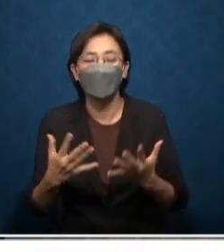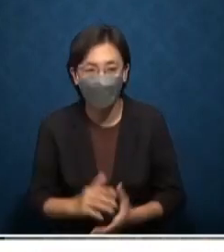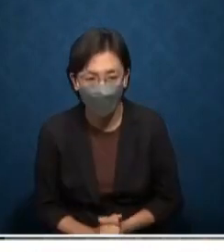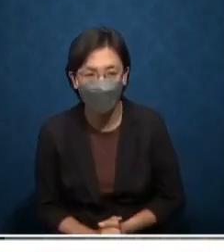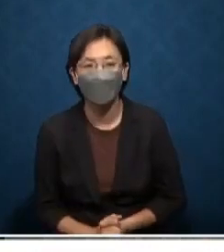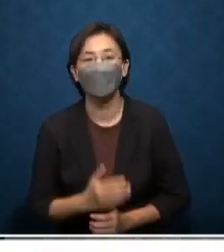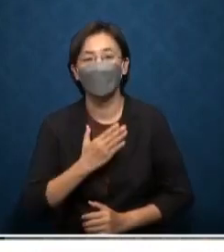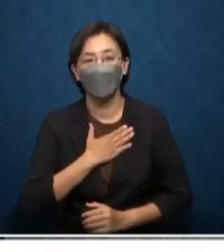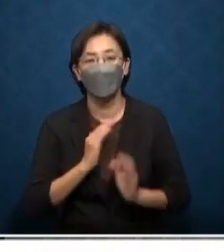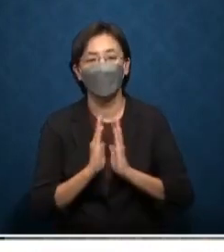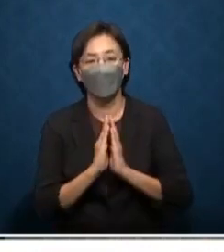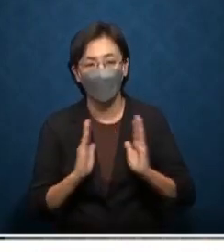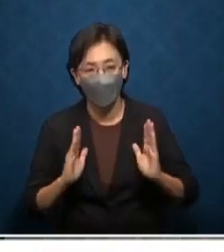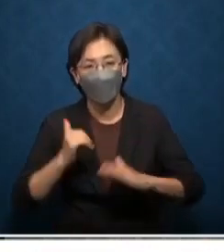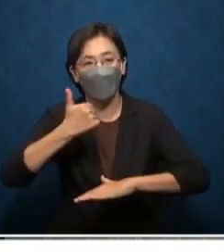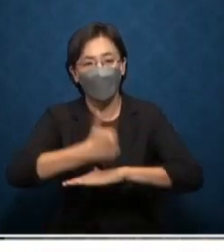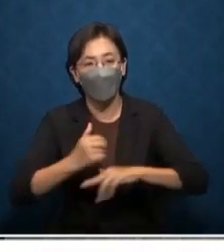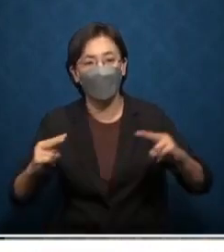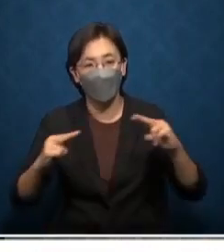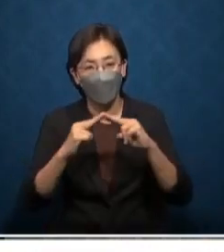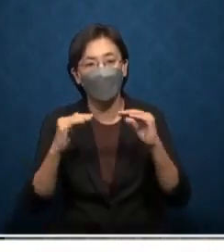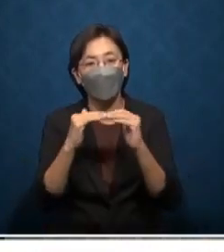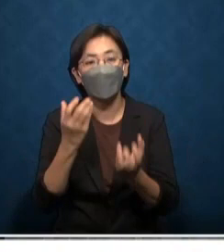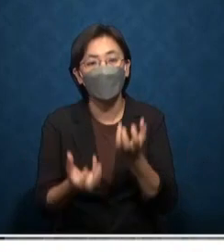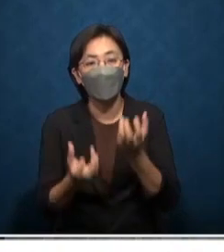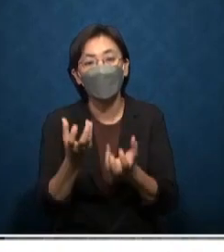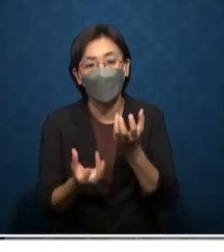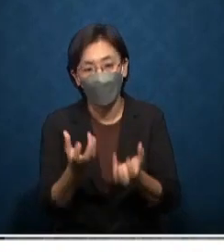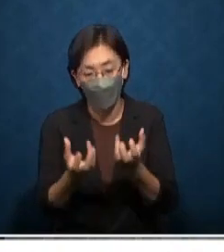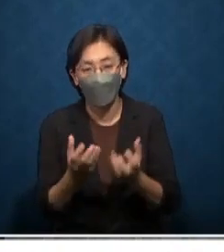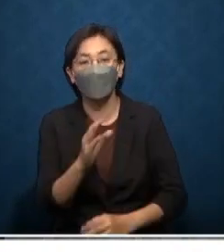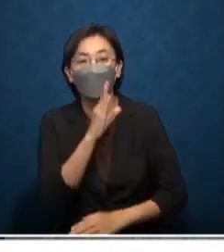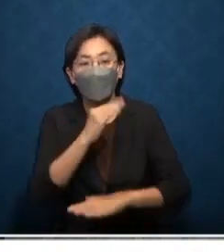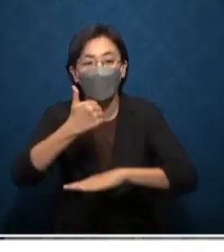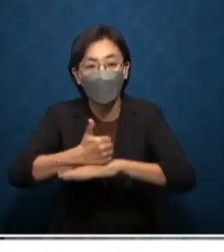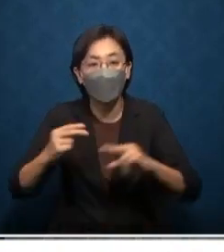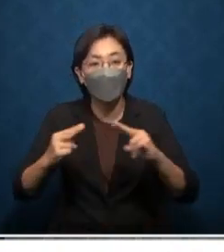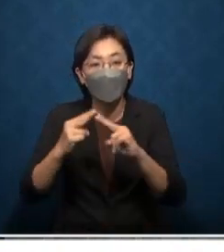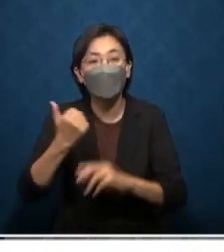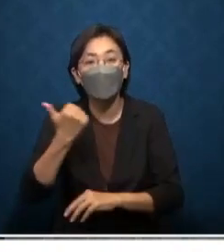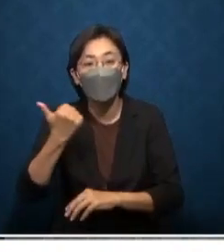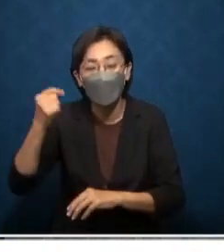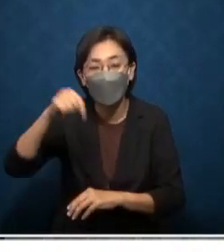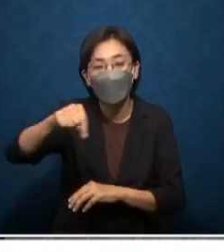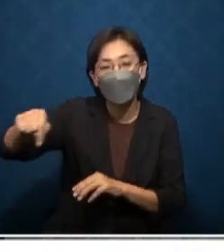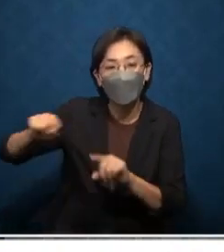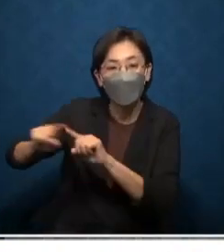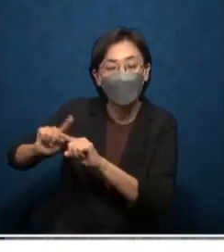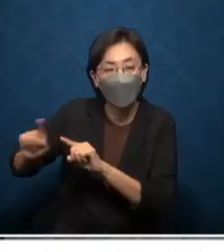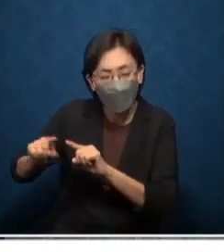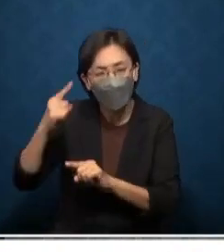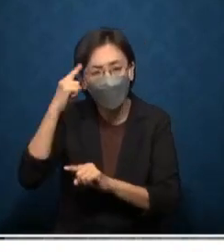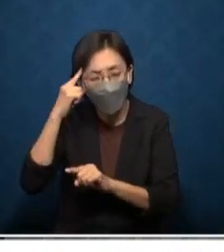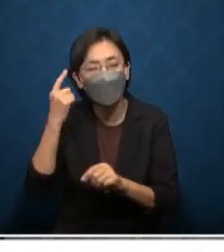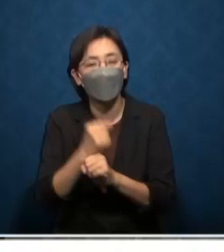ต้องขอพระคุณท่านรัฐมนตรีถ้ารัมนตีอื่นๆจะเอาแนวทางอย่างที่